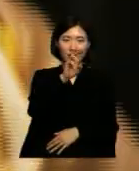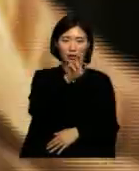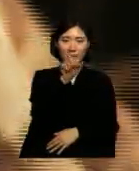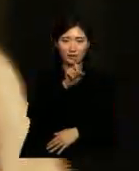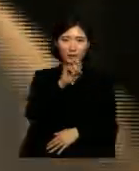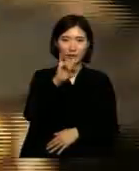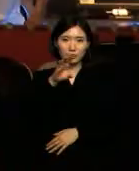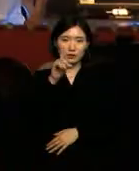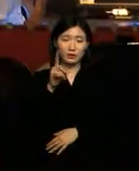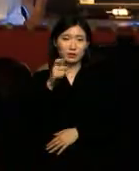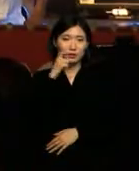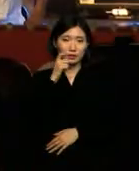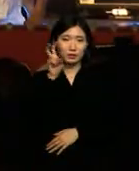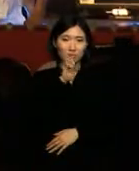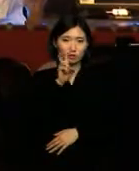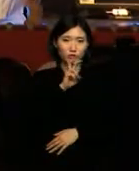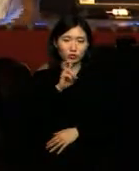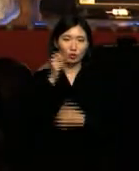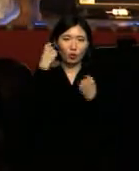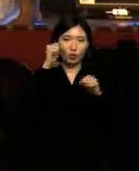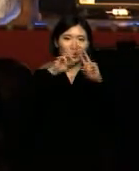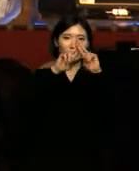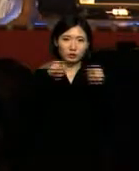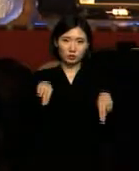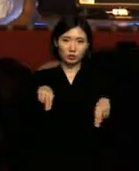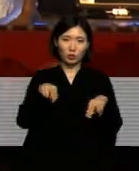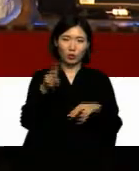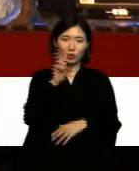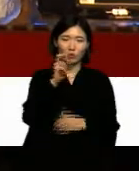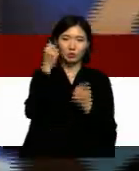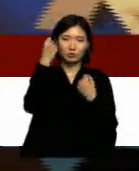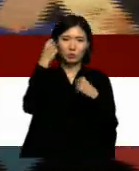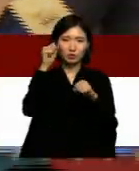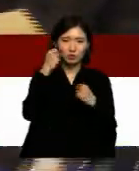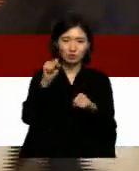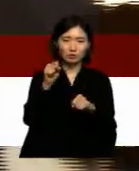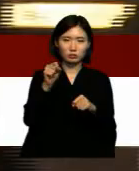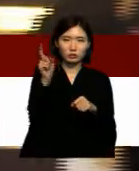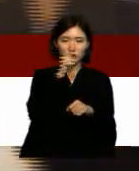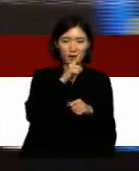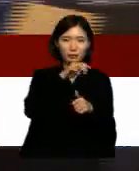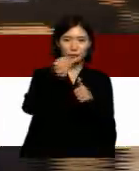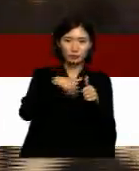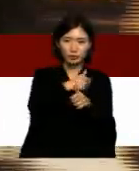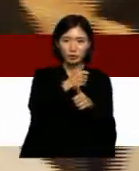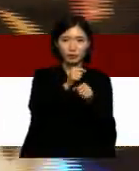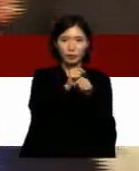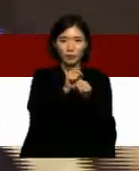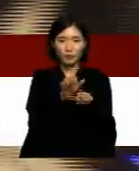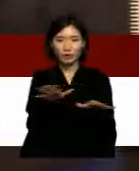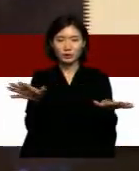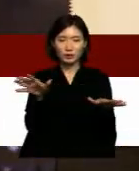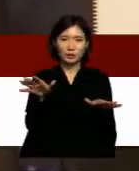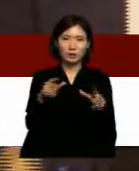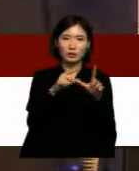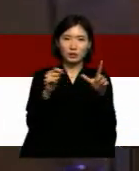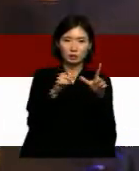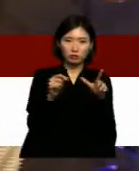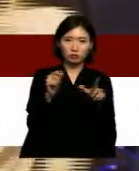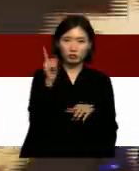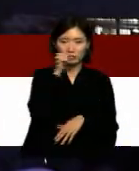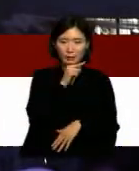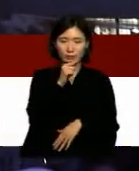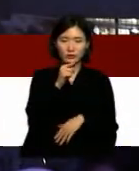인기 가수들이 공연을 취소했습니다. 콘서트에 부정적 여론이 확산되고 일부 팬카페에 악성 댓글이